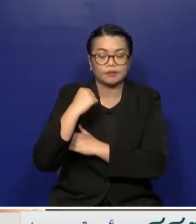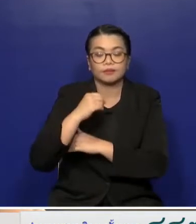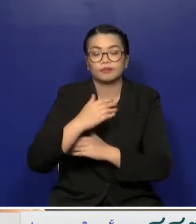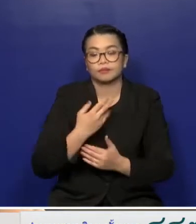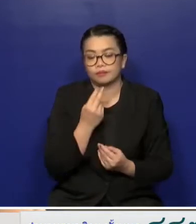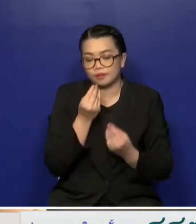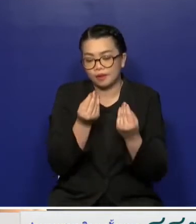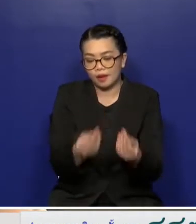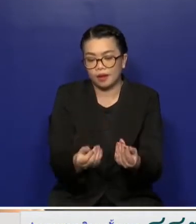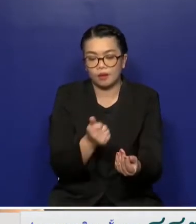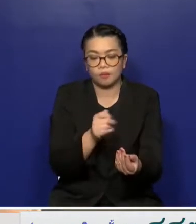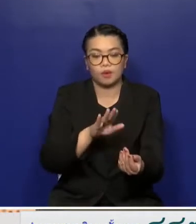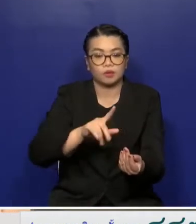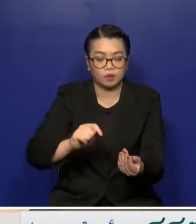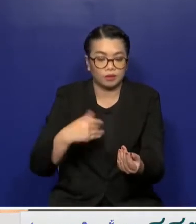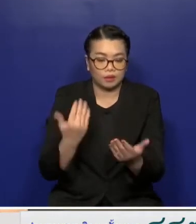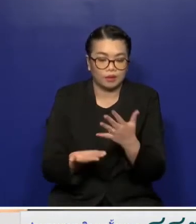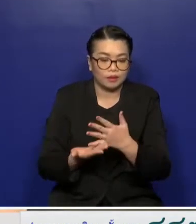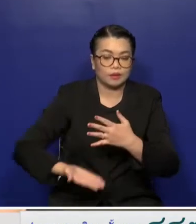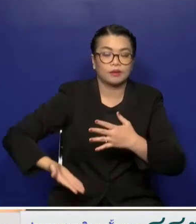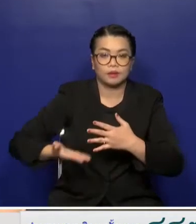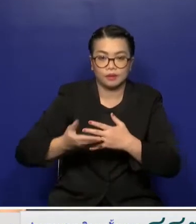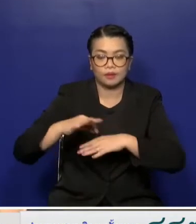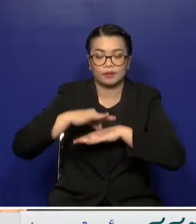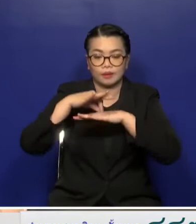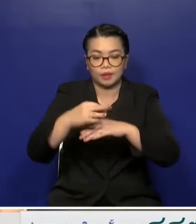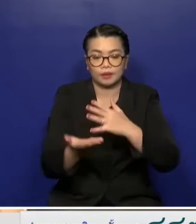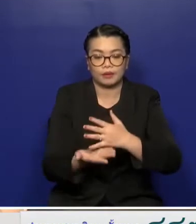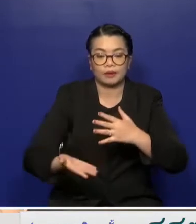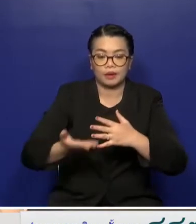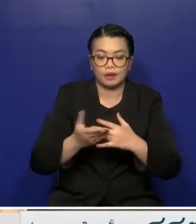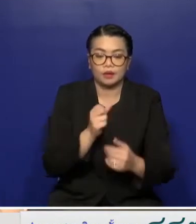ก็คือการยกฐานะสุขาภิบาลขึ้นมาเป็นเทศบาล